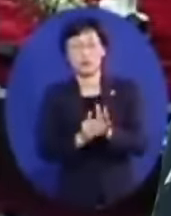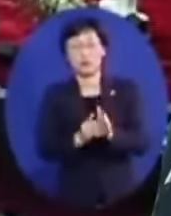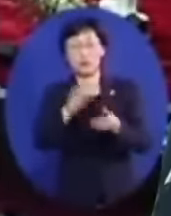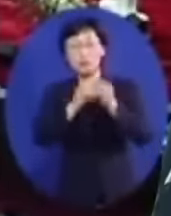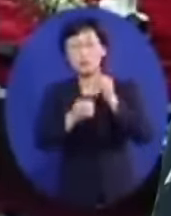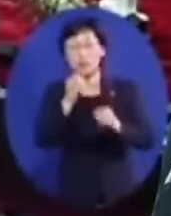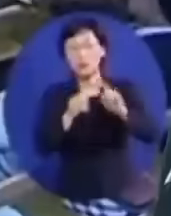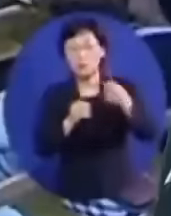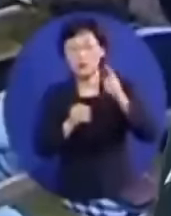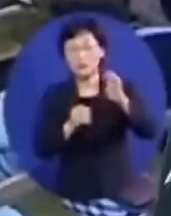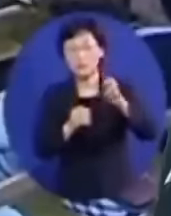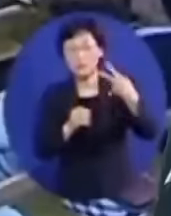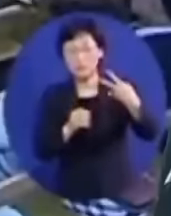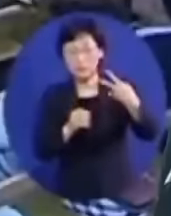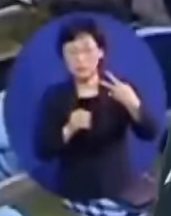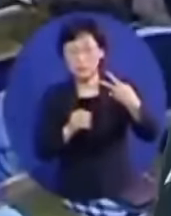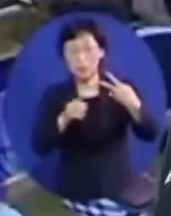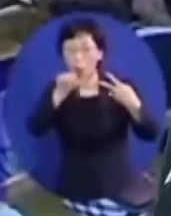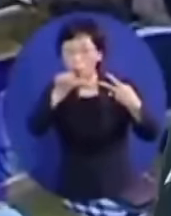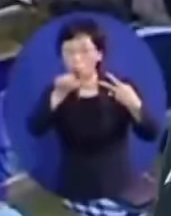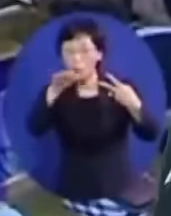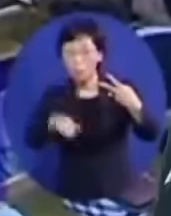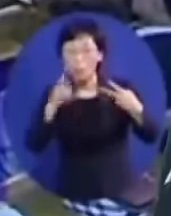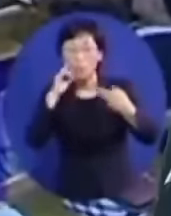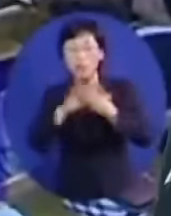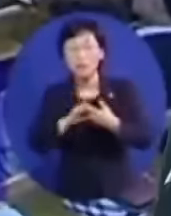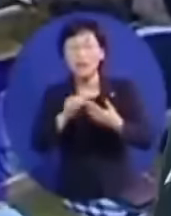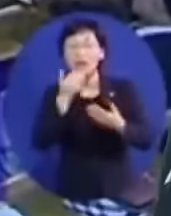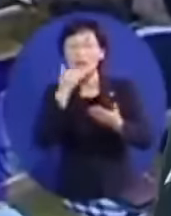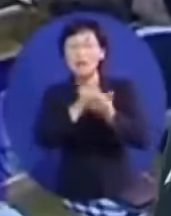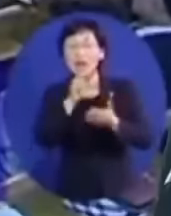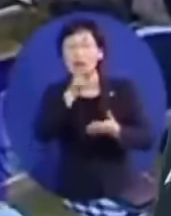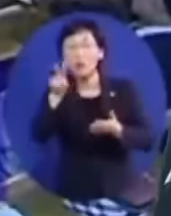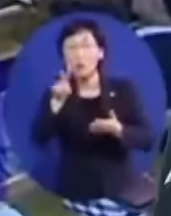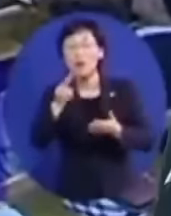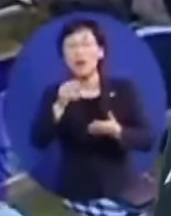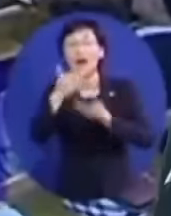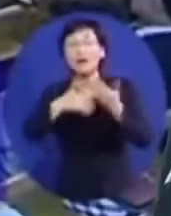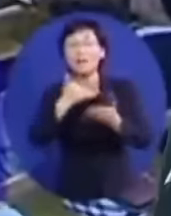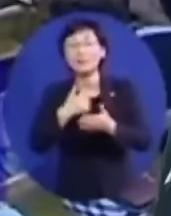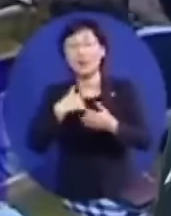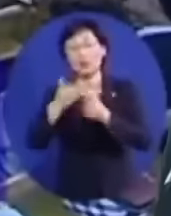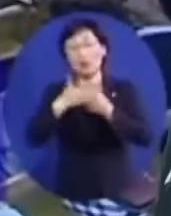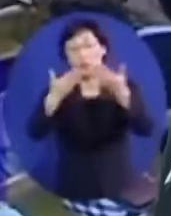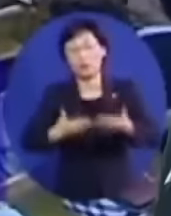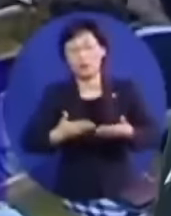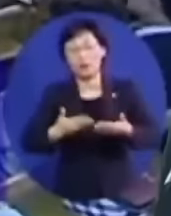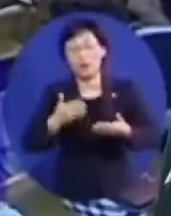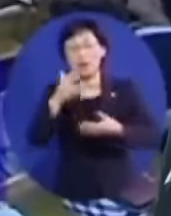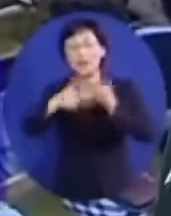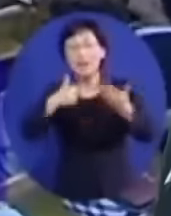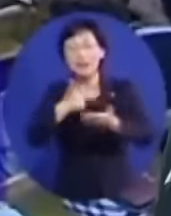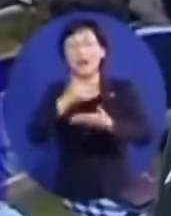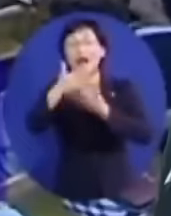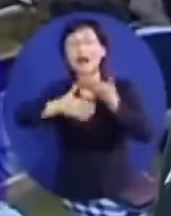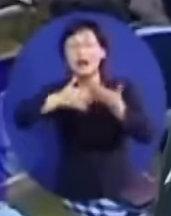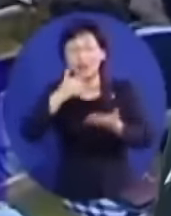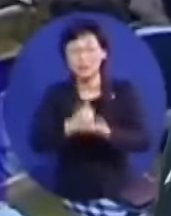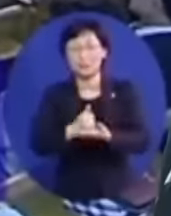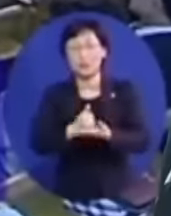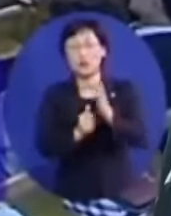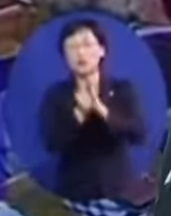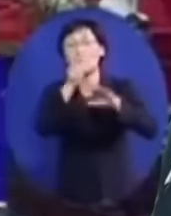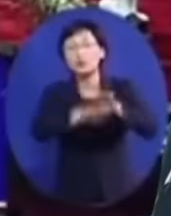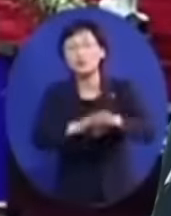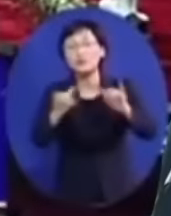시편 146편 5절에 야곱의 하나님을 자기의 도움으로 삼으며 야훼 자기 하나님에게 자기의 소망을